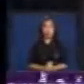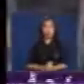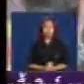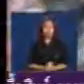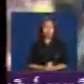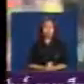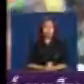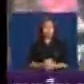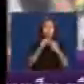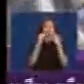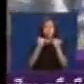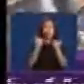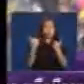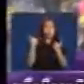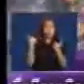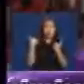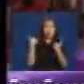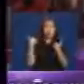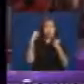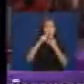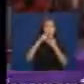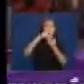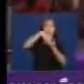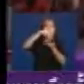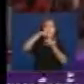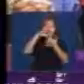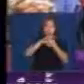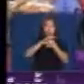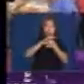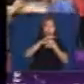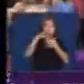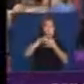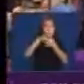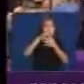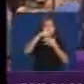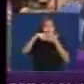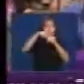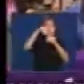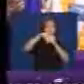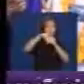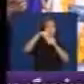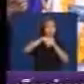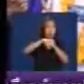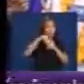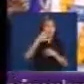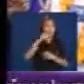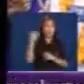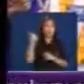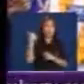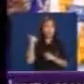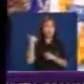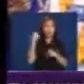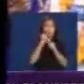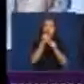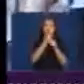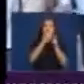เหลือเวลาเพียงไม่กี่สัปดาห์ก็จะถึงช่วงโค้งสุดท้ายของการหาเสียงเลือกตั้งสำนักงานตำรวจแห่งชาติเริ่มได้รับการร้องเรียนเรื่องทุจริตเลือกตั้งเข้ามา